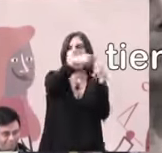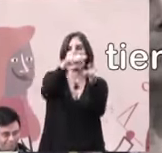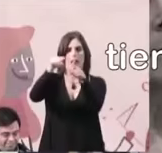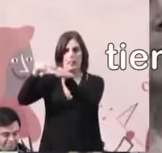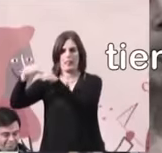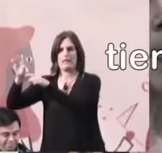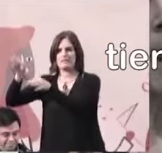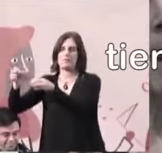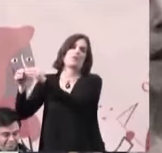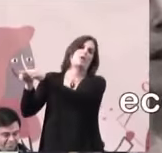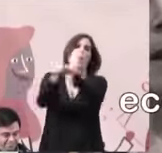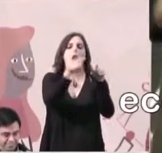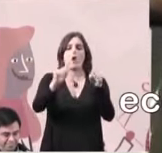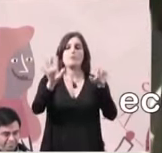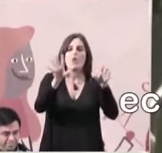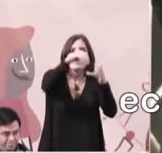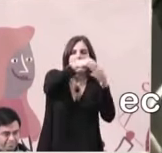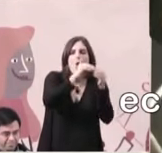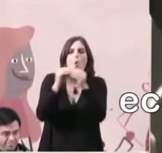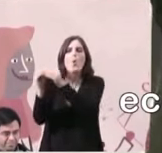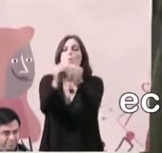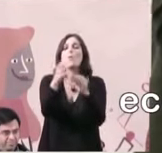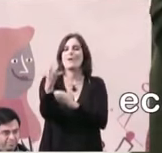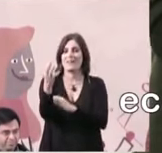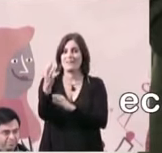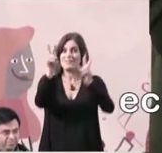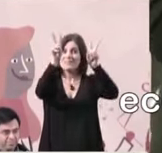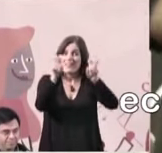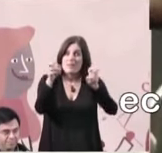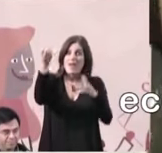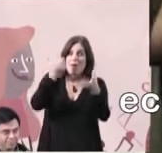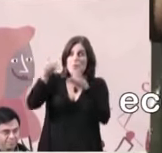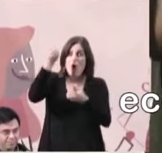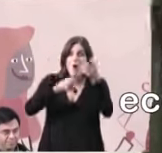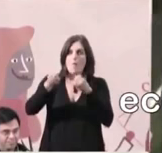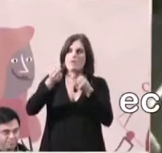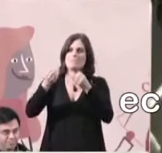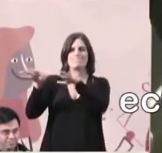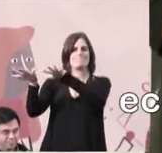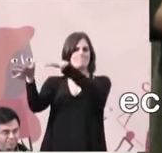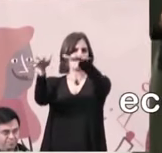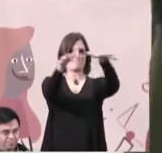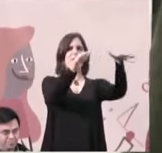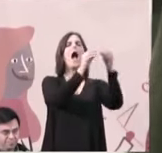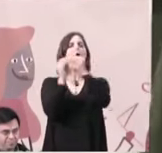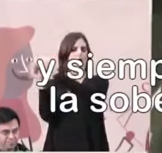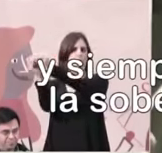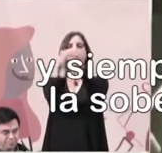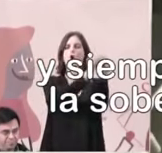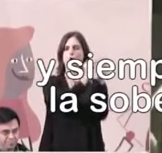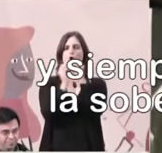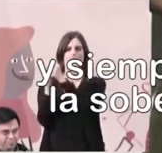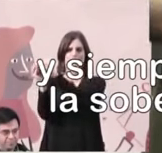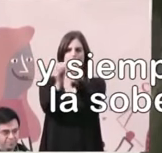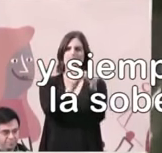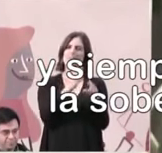clarament diferències, no són el mateix. Però tenen alguna cosa en comú. En matèria econòmica estan bastant d'acord tots ells, bastant.